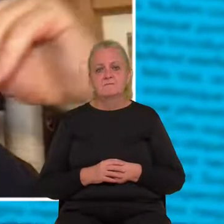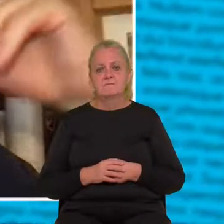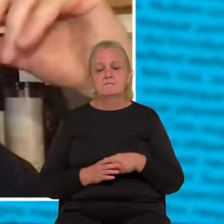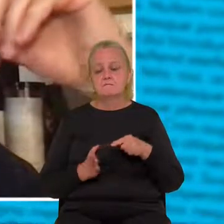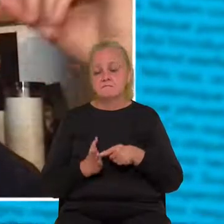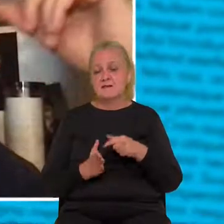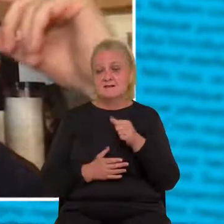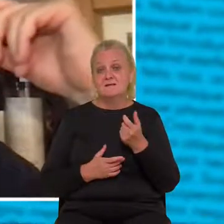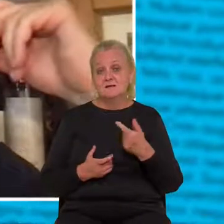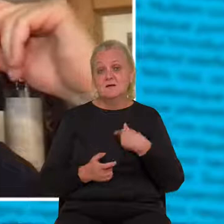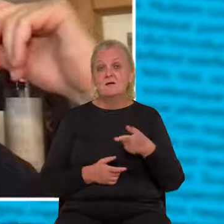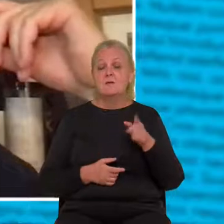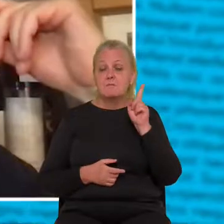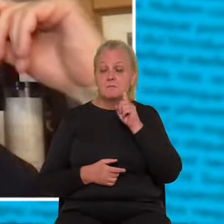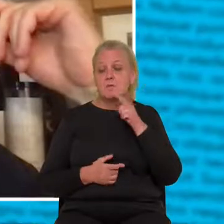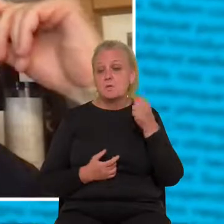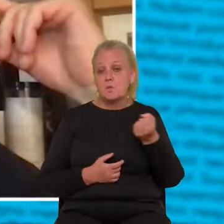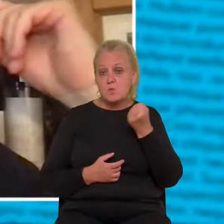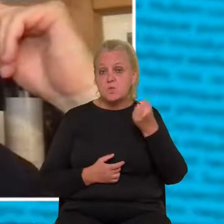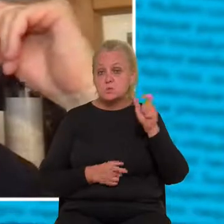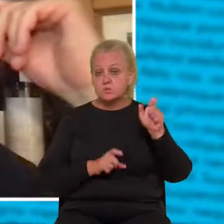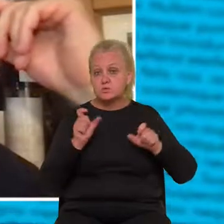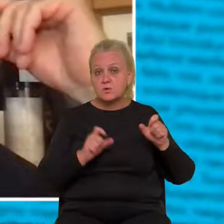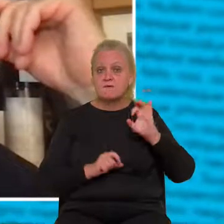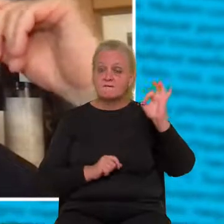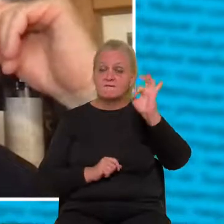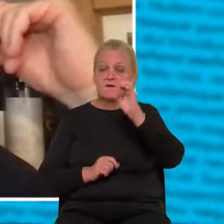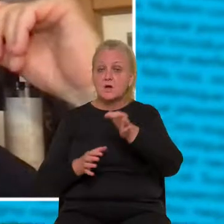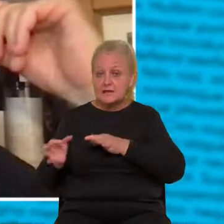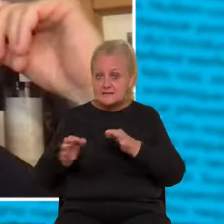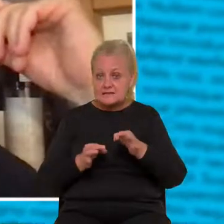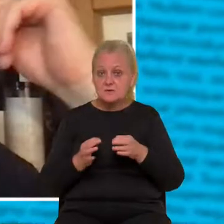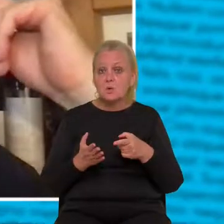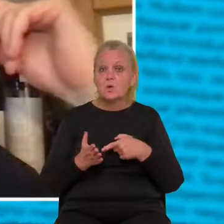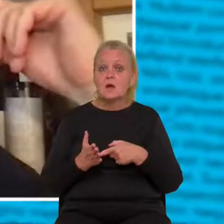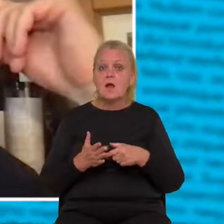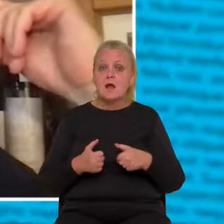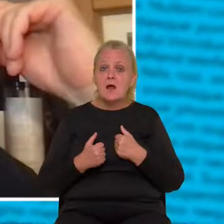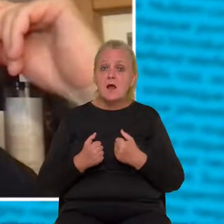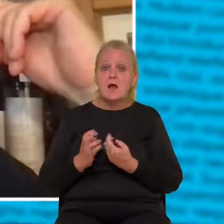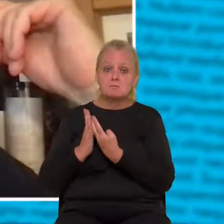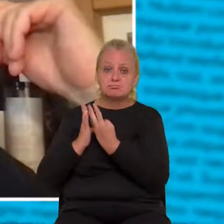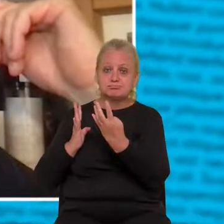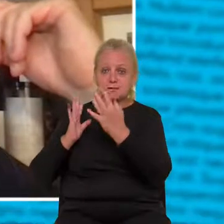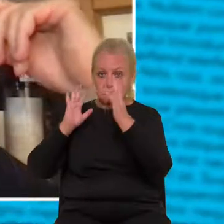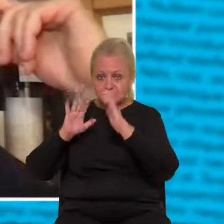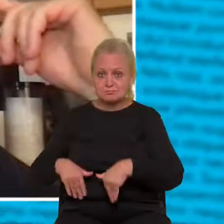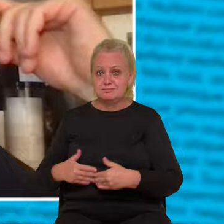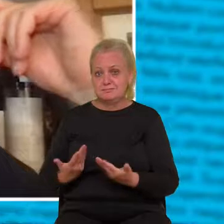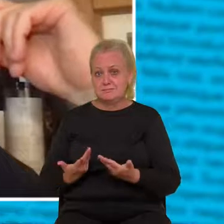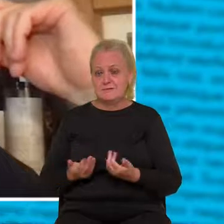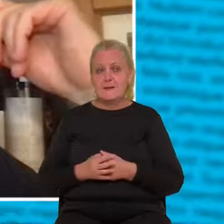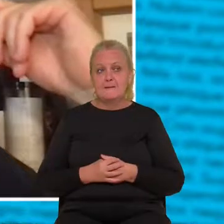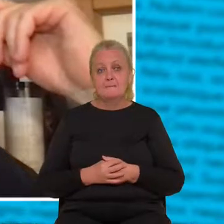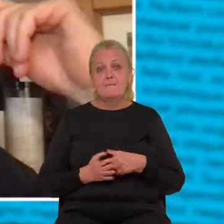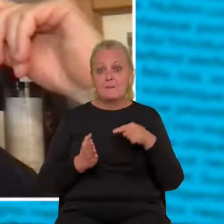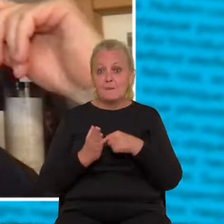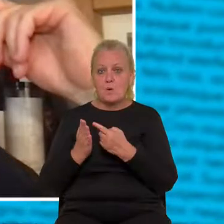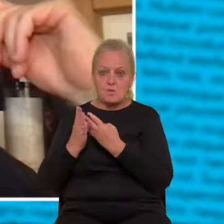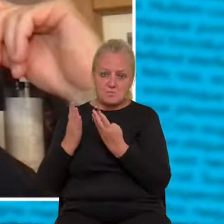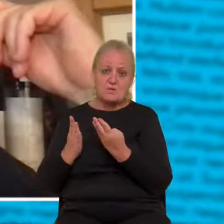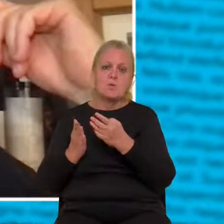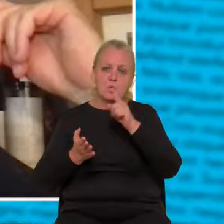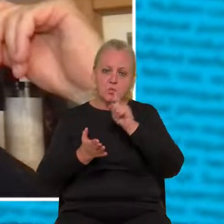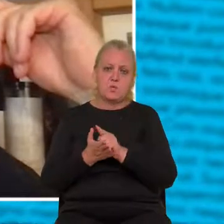używa, właściwie obaj mężczyźni używają swojej historii, aby zdemontować te ściany. I w końcu te mury